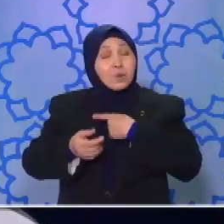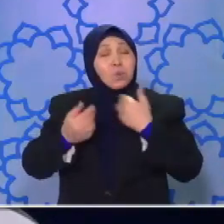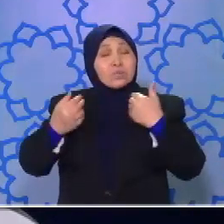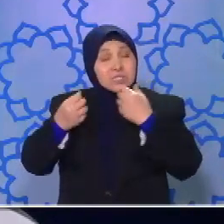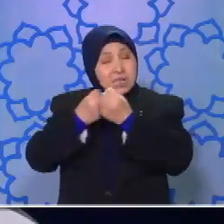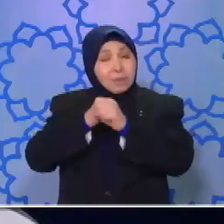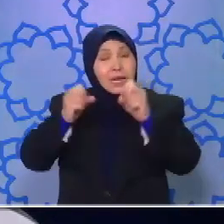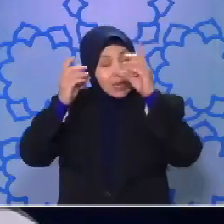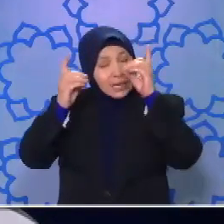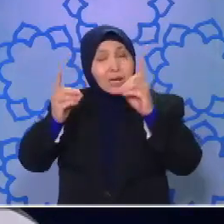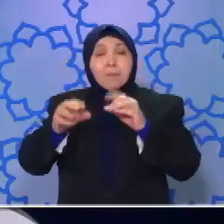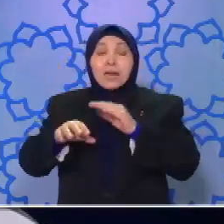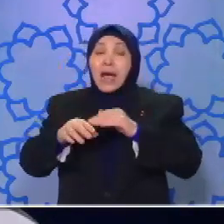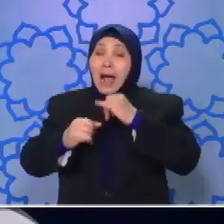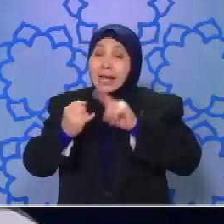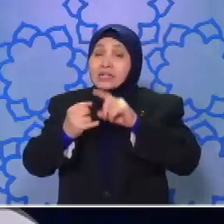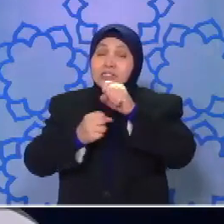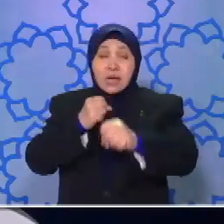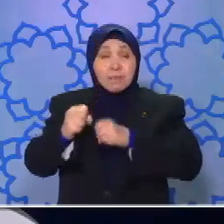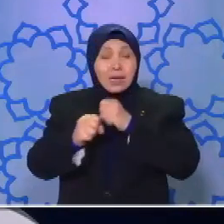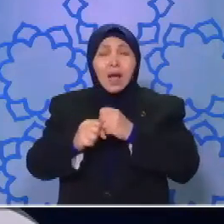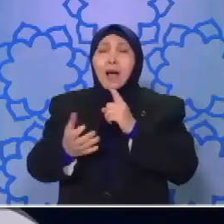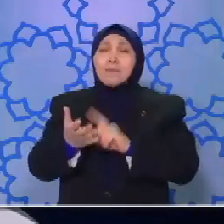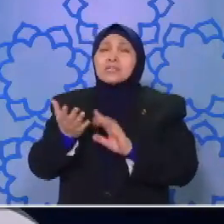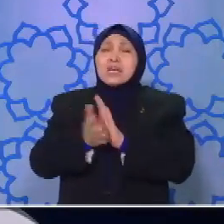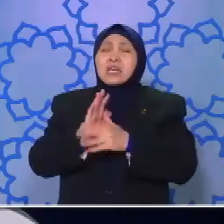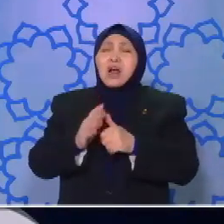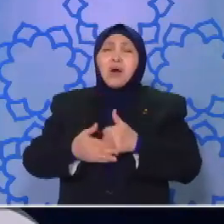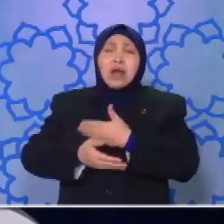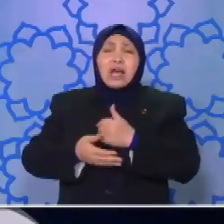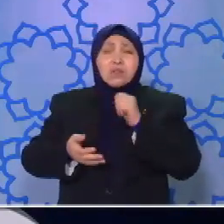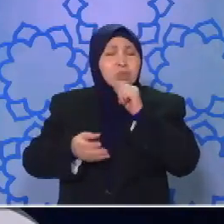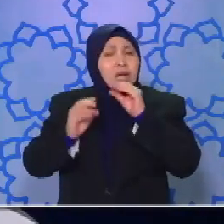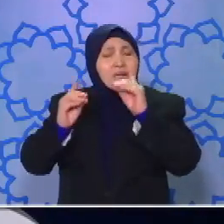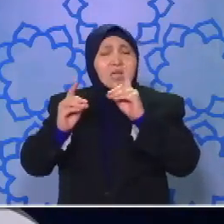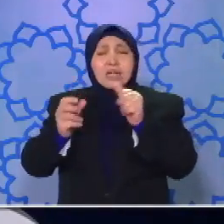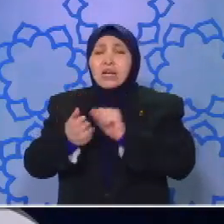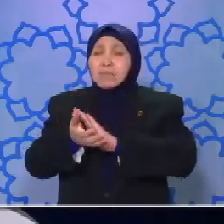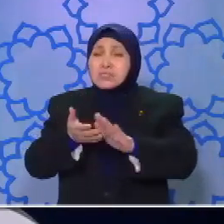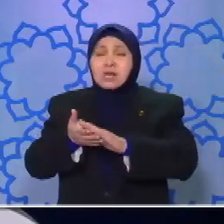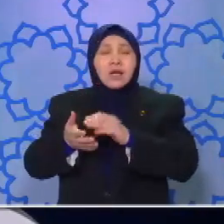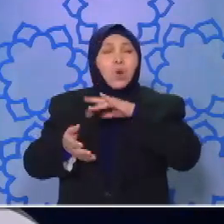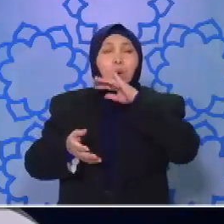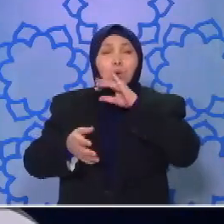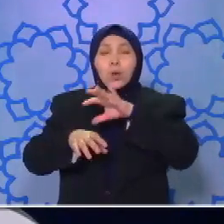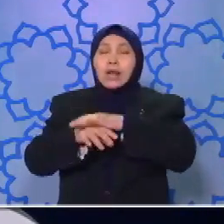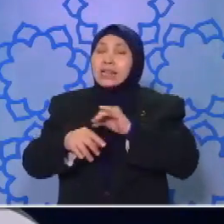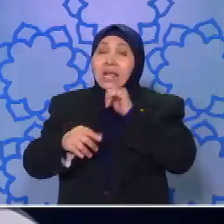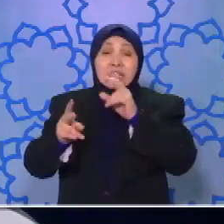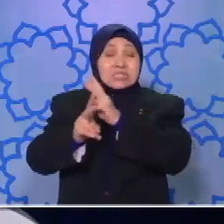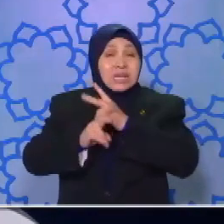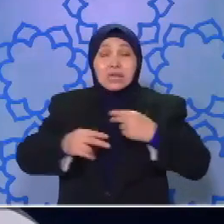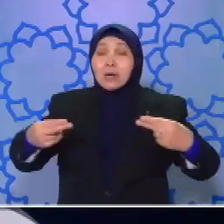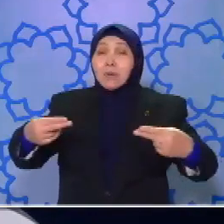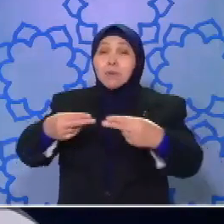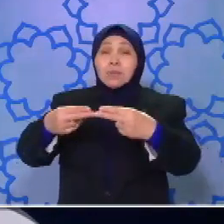kesan kalau tidak ada anak begini? Dia akan mengotorkan jiwanya, merosakkan alam. Dan kalau dia tidak jaga silaturahim, dia main game